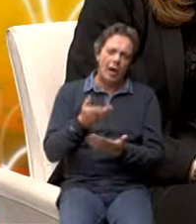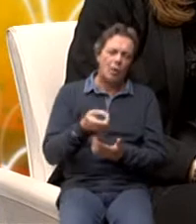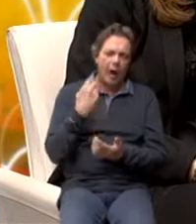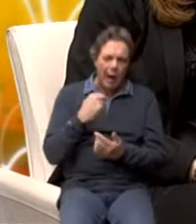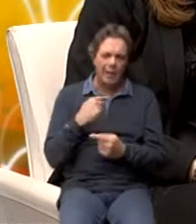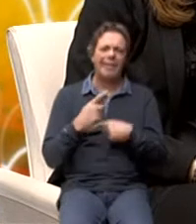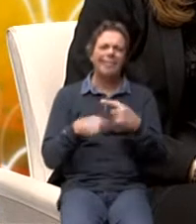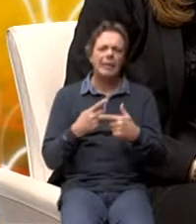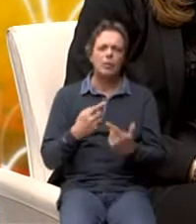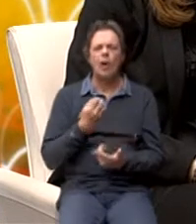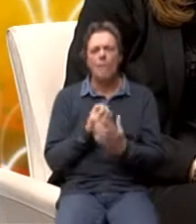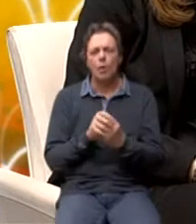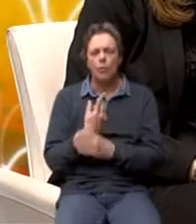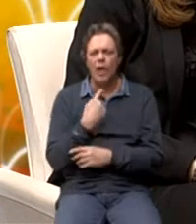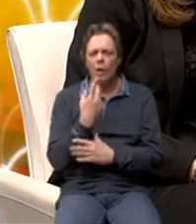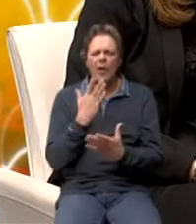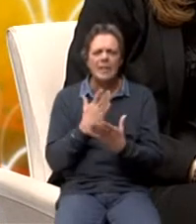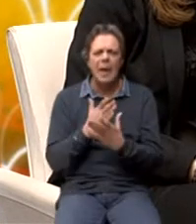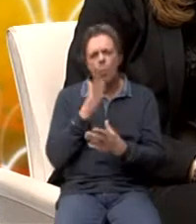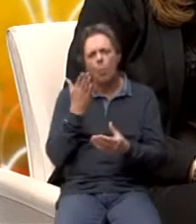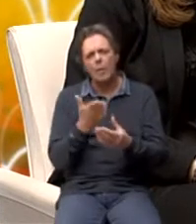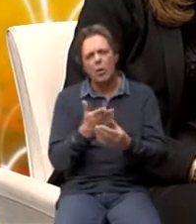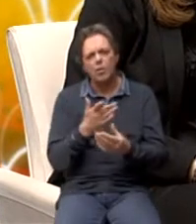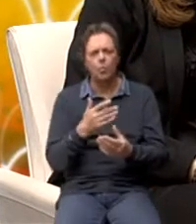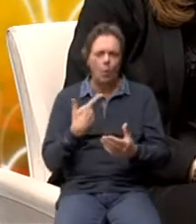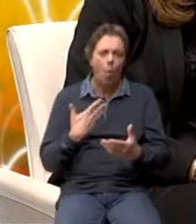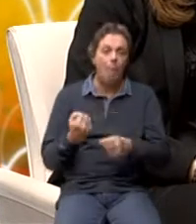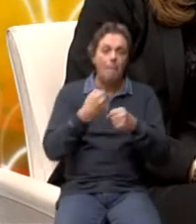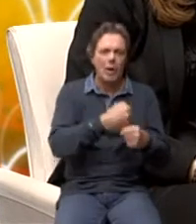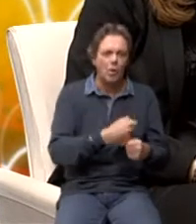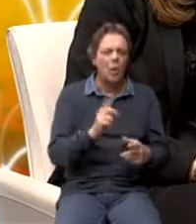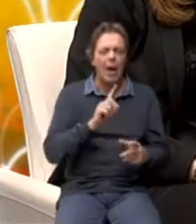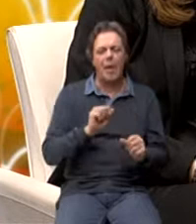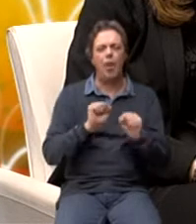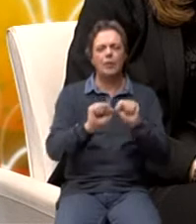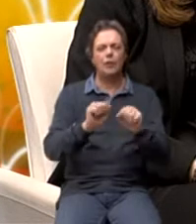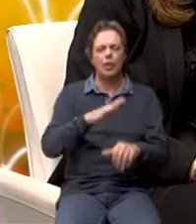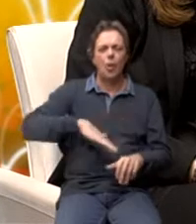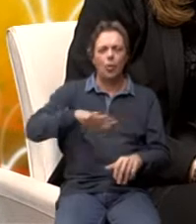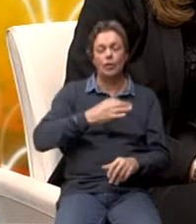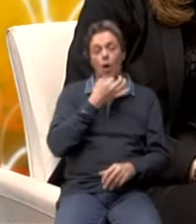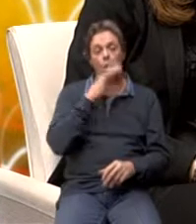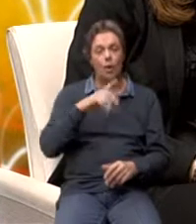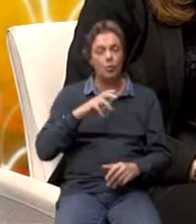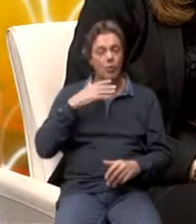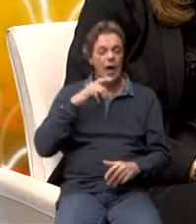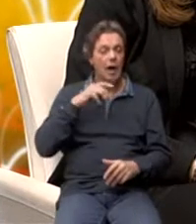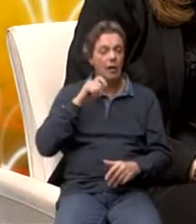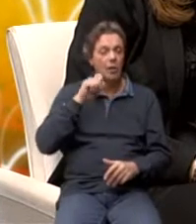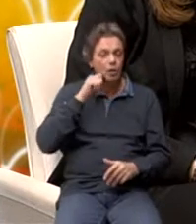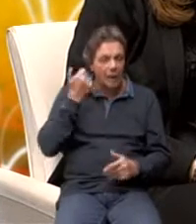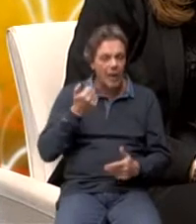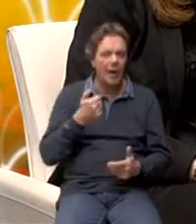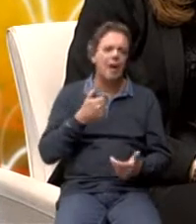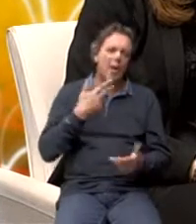tradicionalna proizvodnja je govorila samo o prinosu, a nije govorila o zaštiti okoliša i o boljitku za čovjeka, odnosno smanjenju